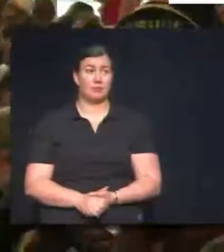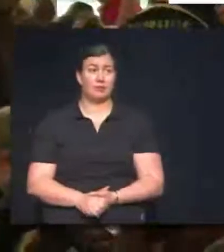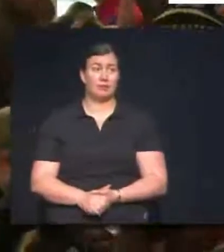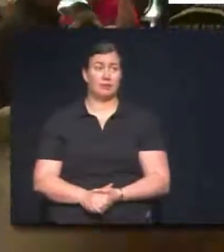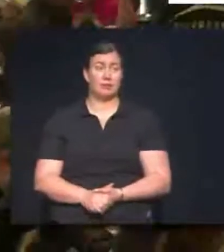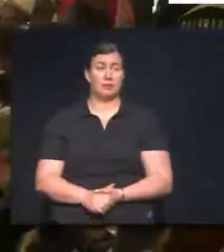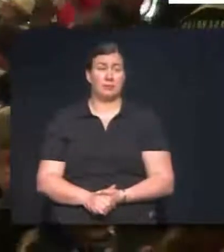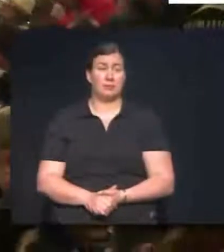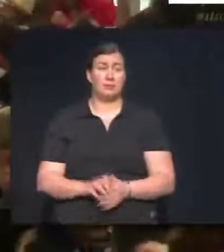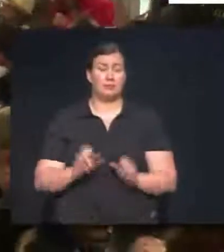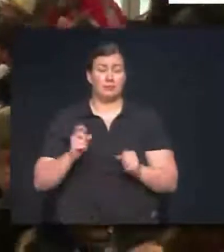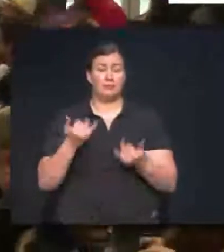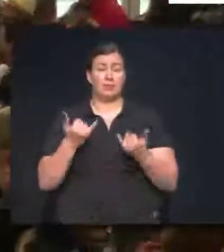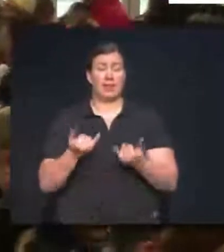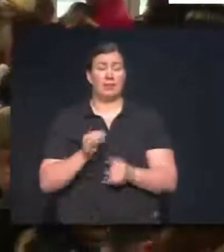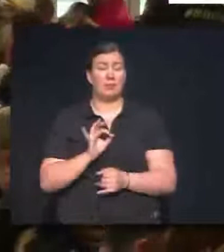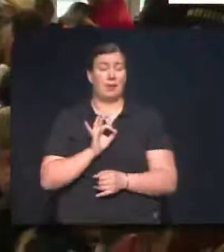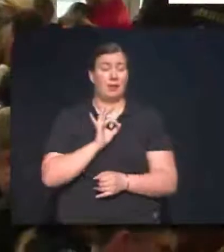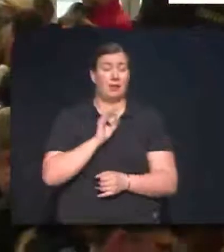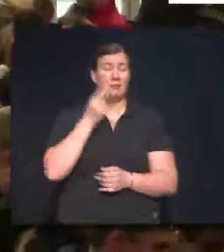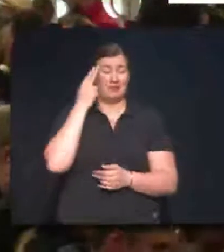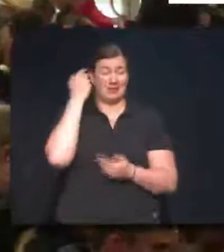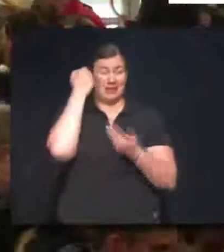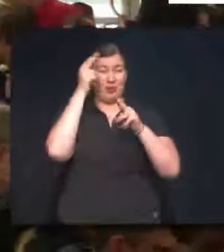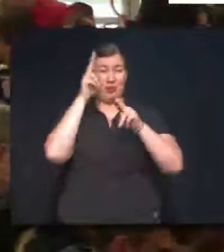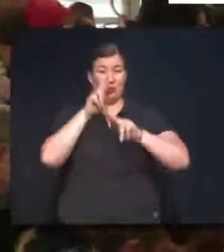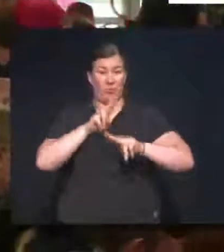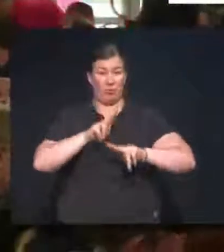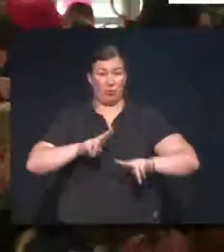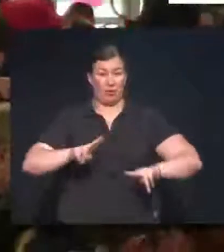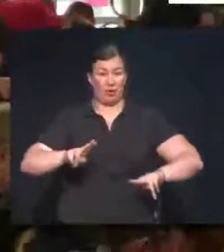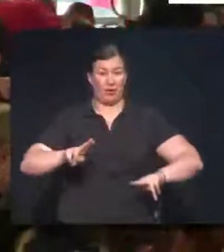so ich bitte weiterhin um Ruhe